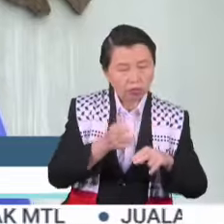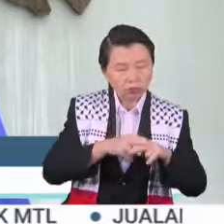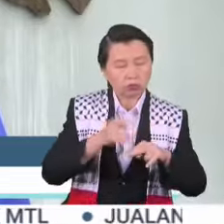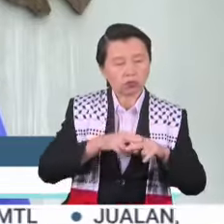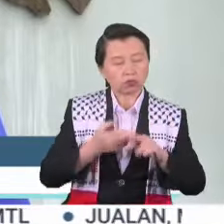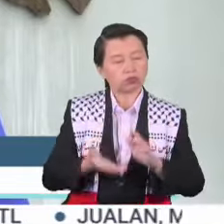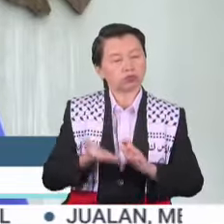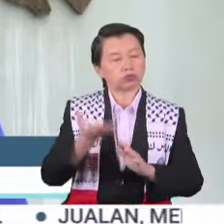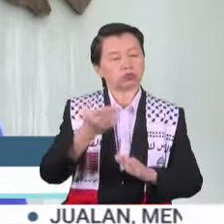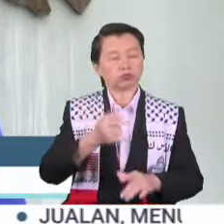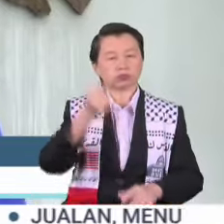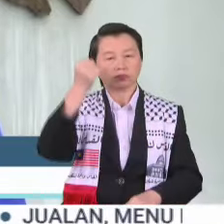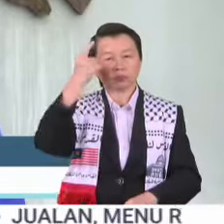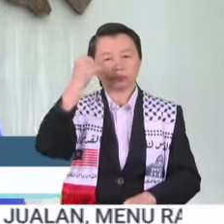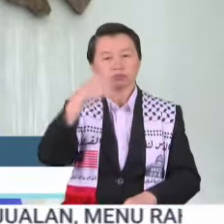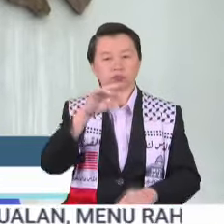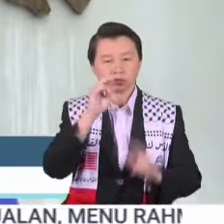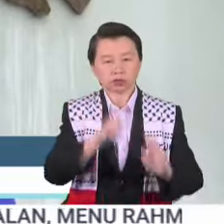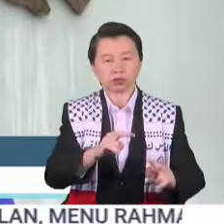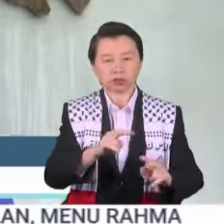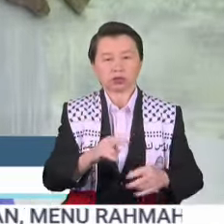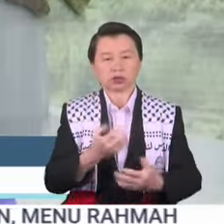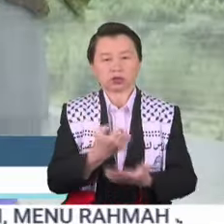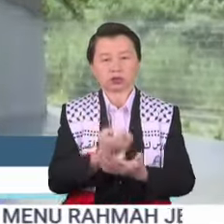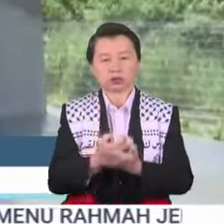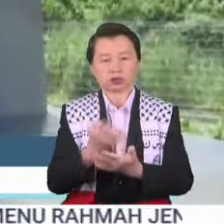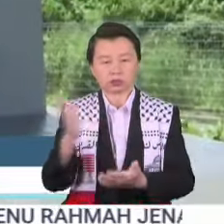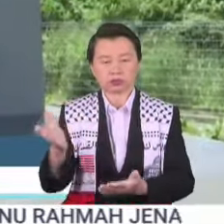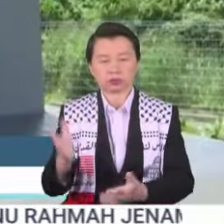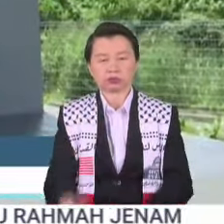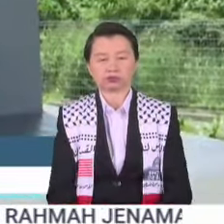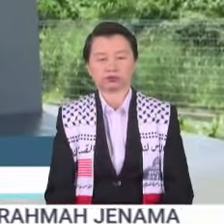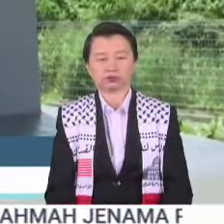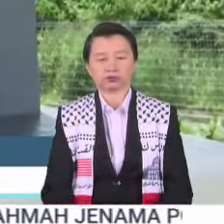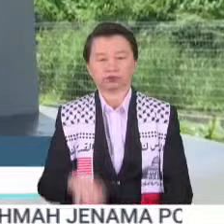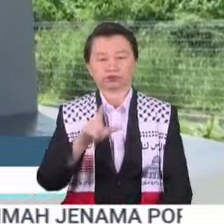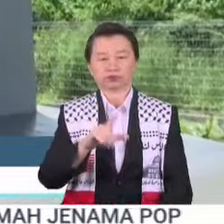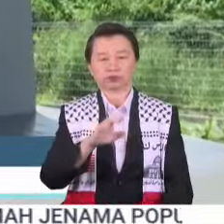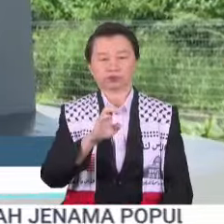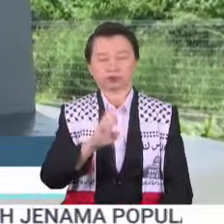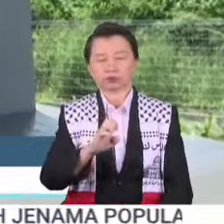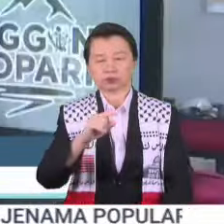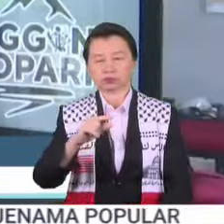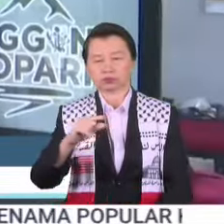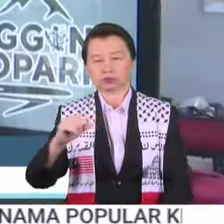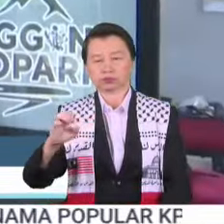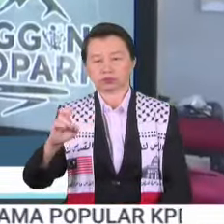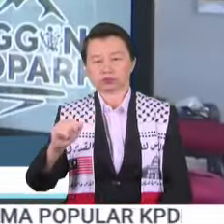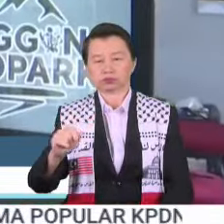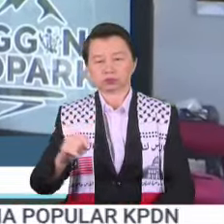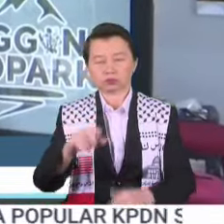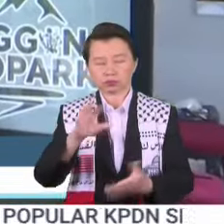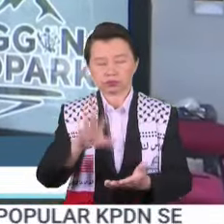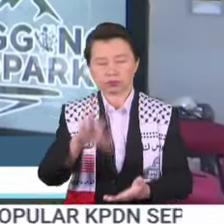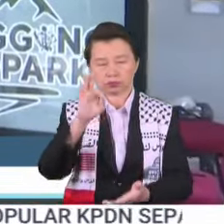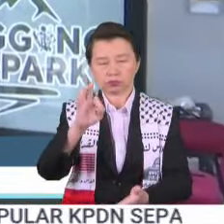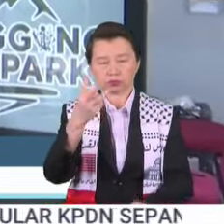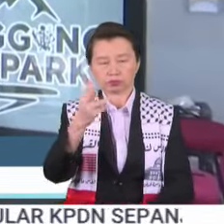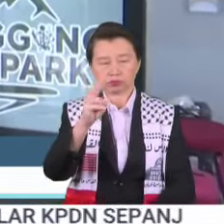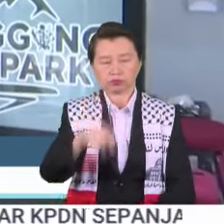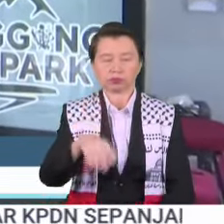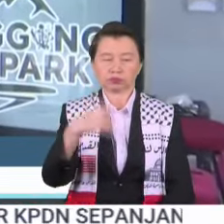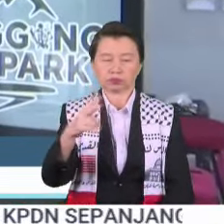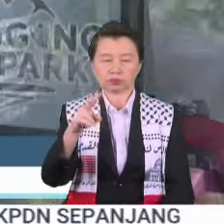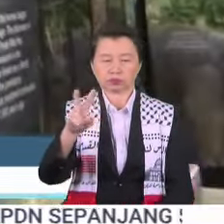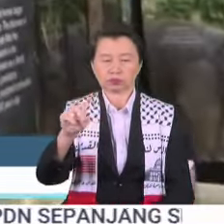meningkatkan diorangnya sebagai faktor ekonomi mereka. Lenggong diiktiraf sebagai geopark kebangsaan pada 16